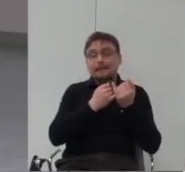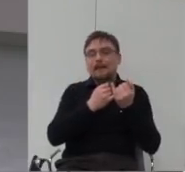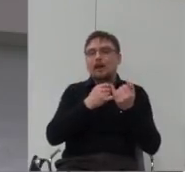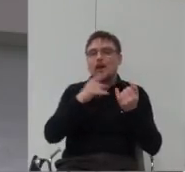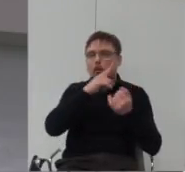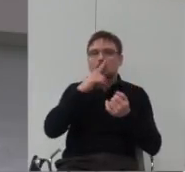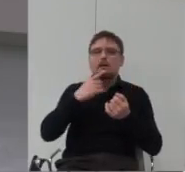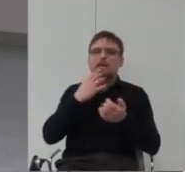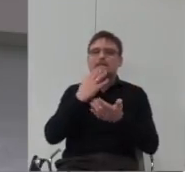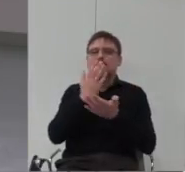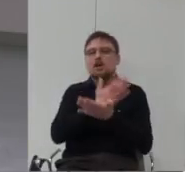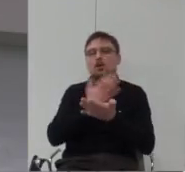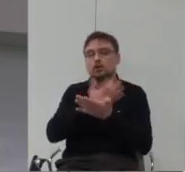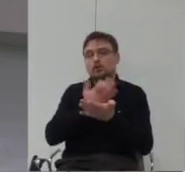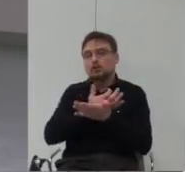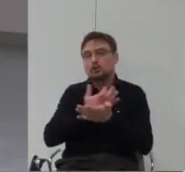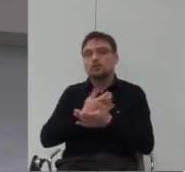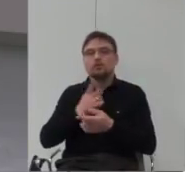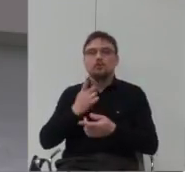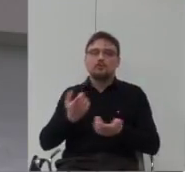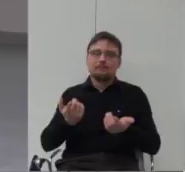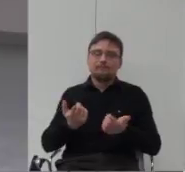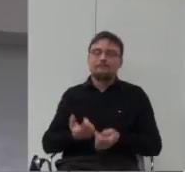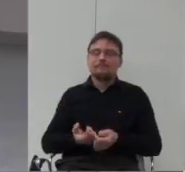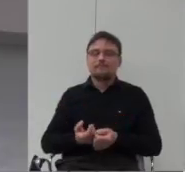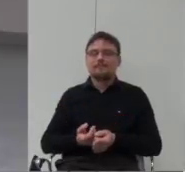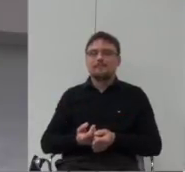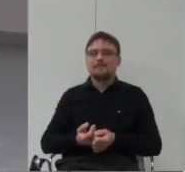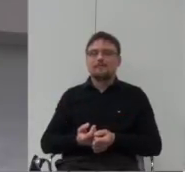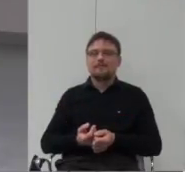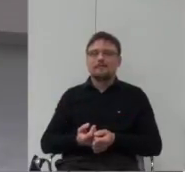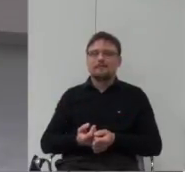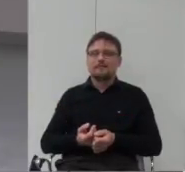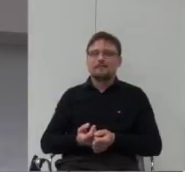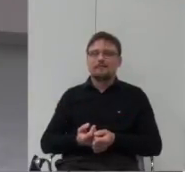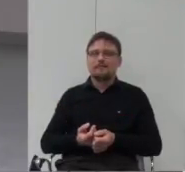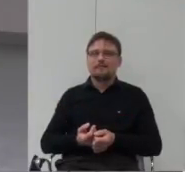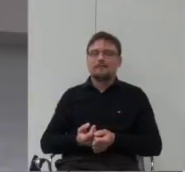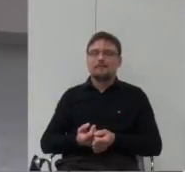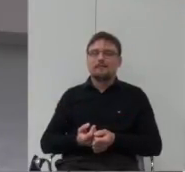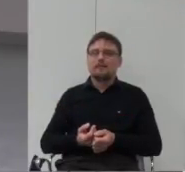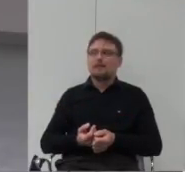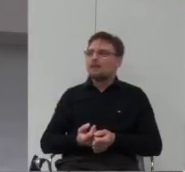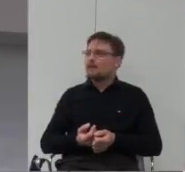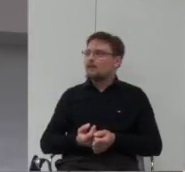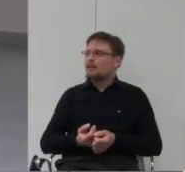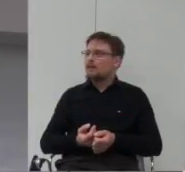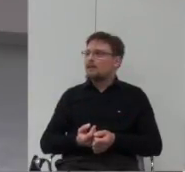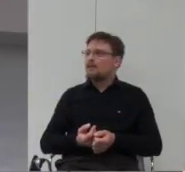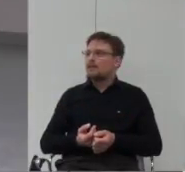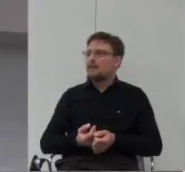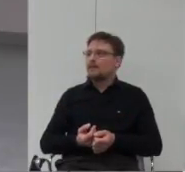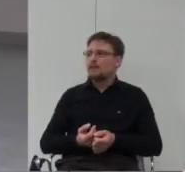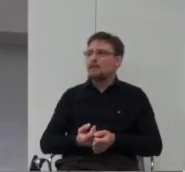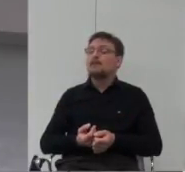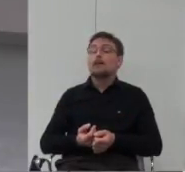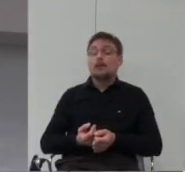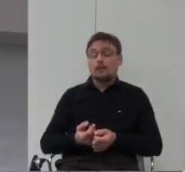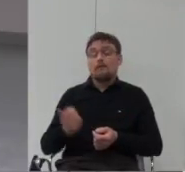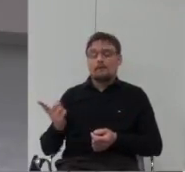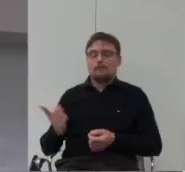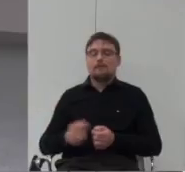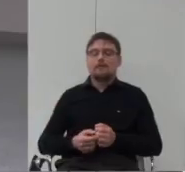to często takie formy nazywane są alternatywnymi, a w pewnym momencie przechodzą do tego tak zwanego